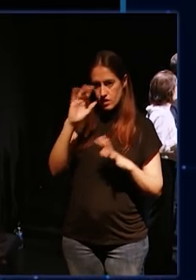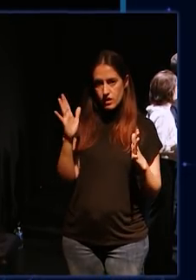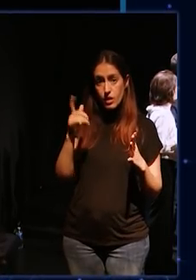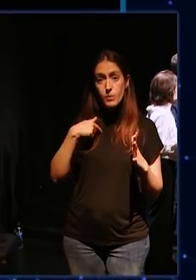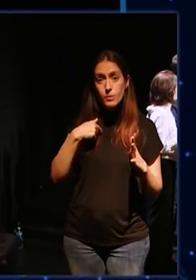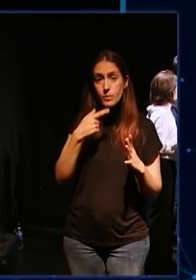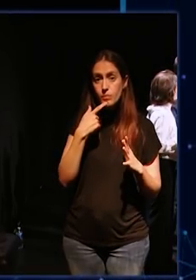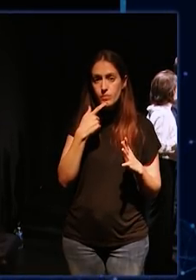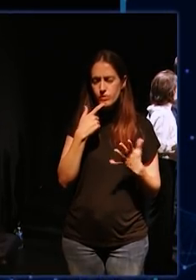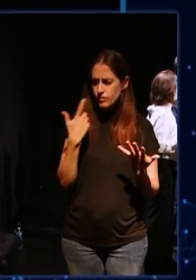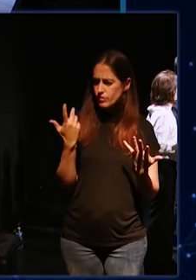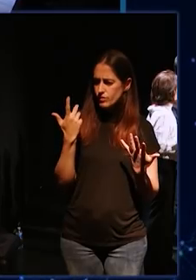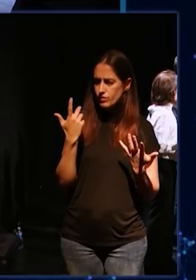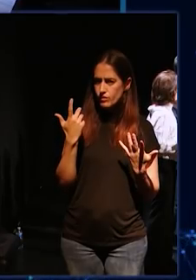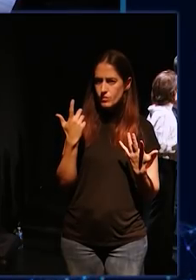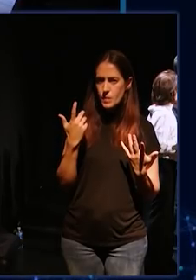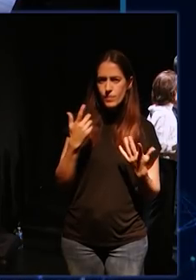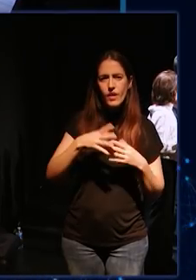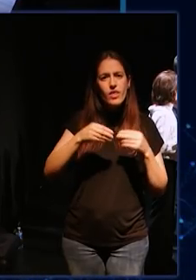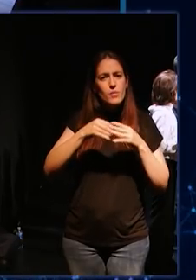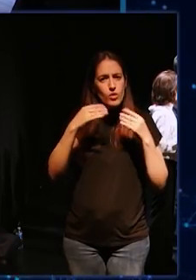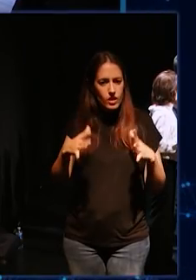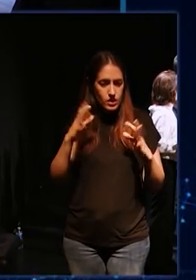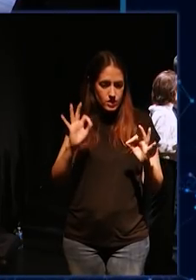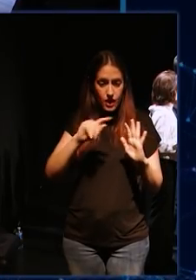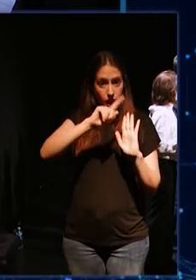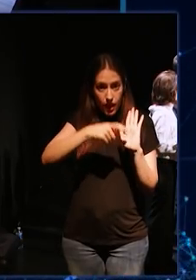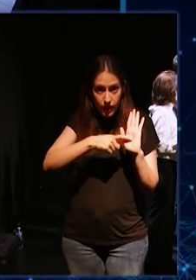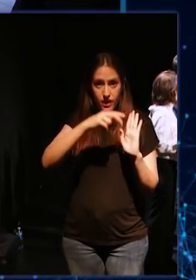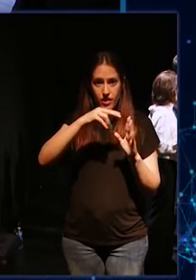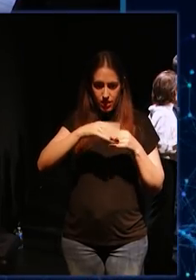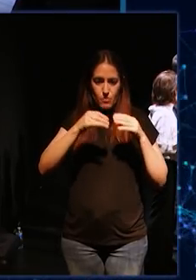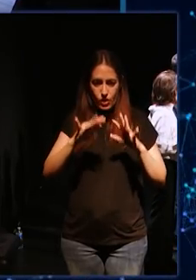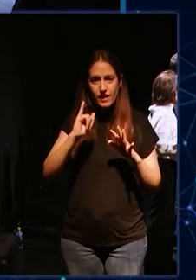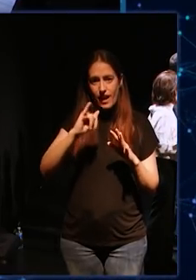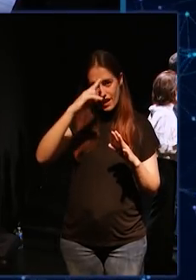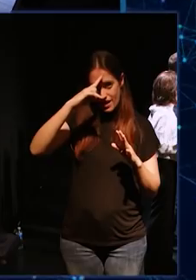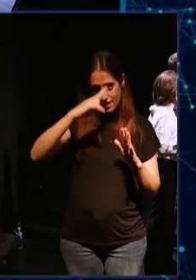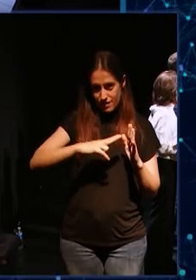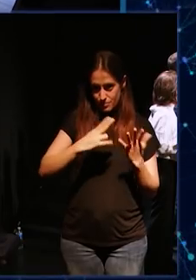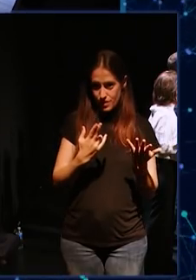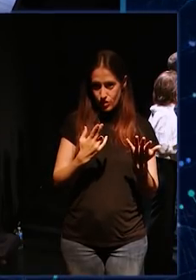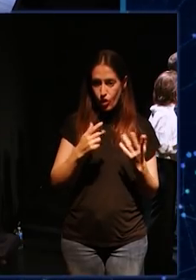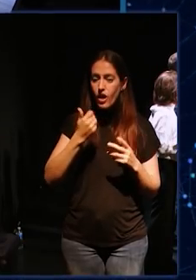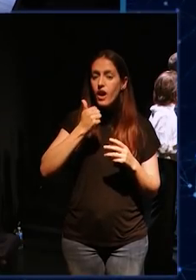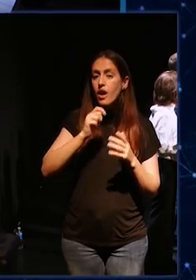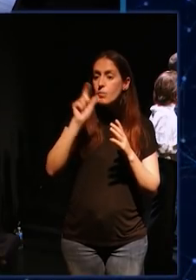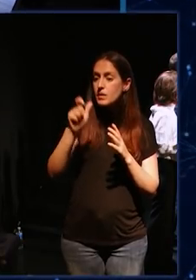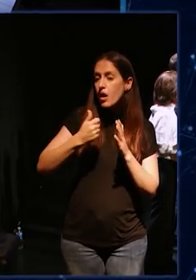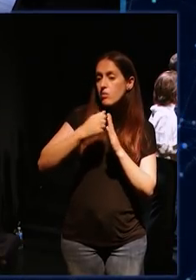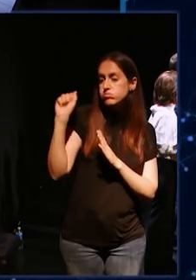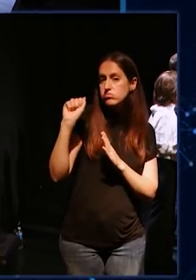es compatible. Pues no hay nada más democrático que la ley democrática y el respeto a la ley democrática. Quien se la salta, quien utiliza